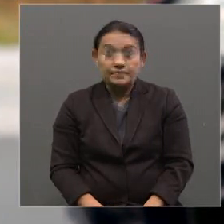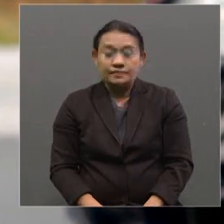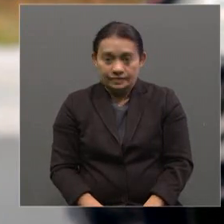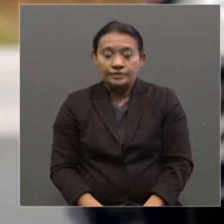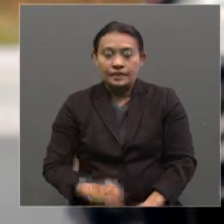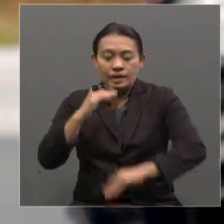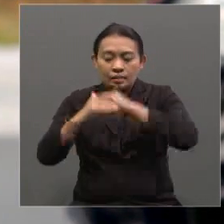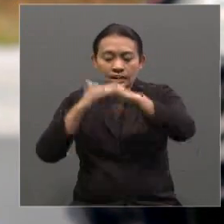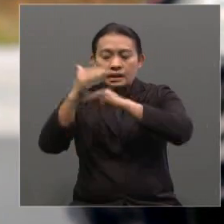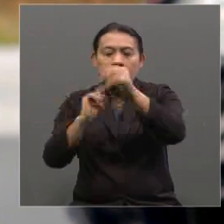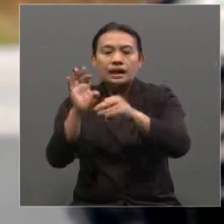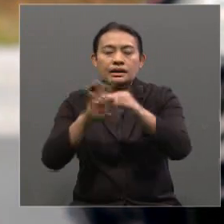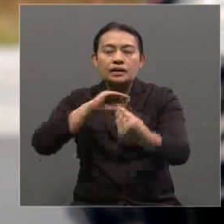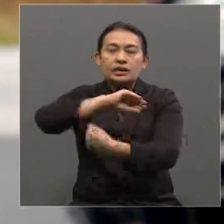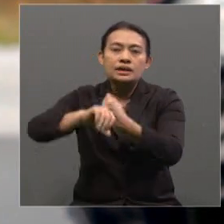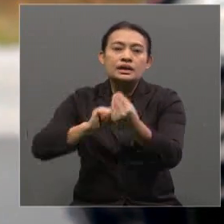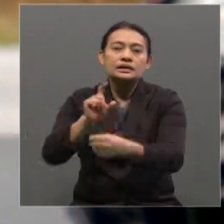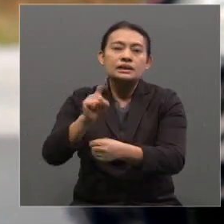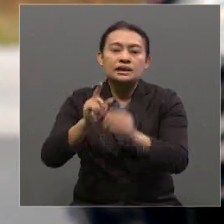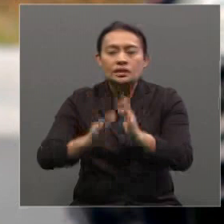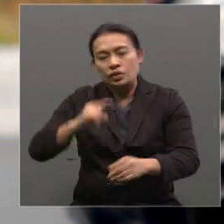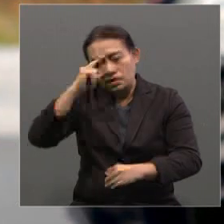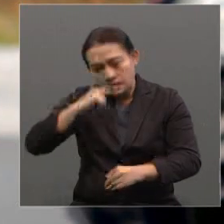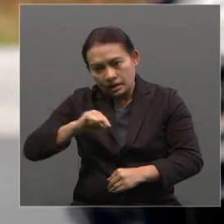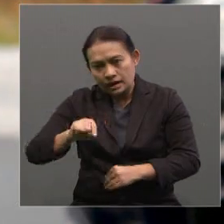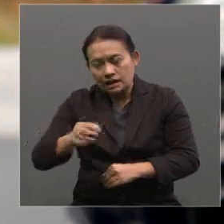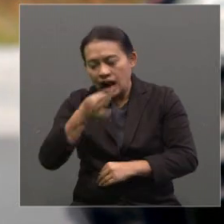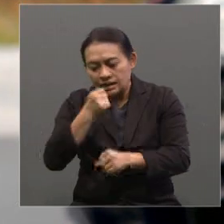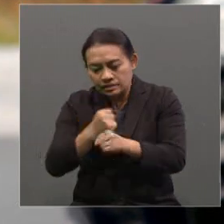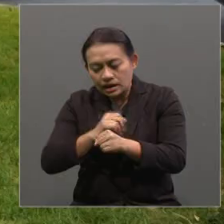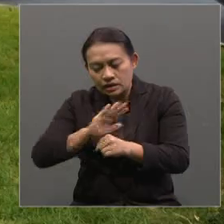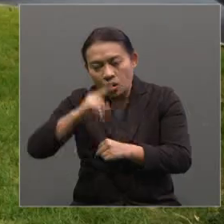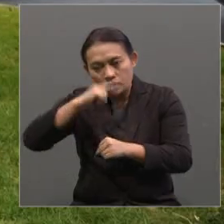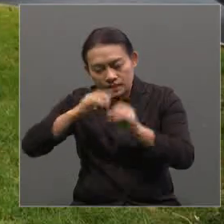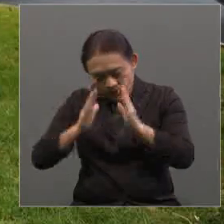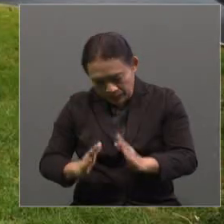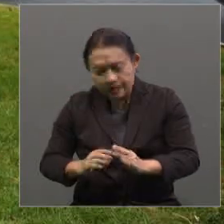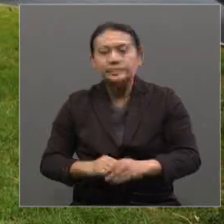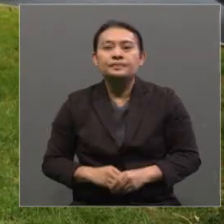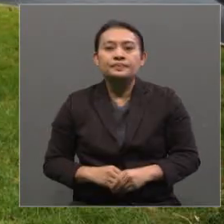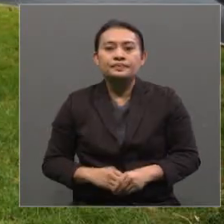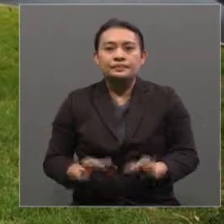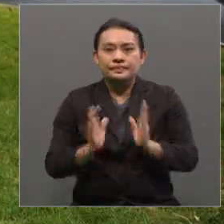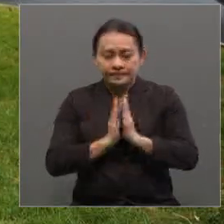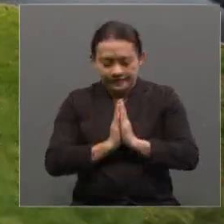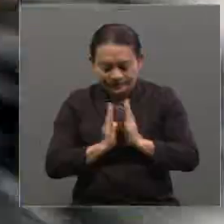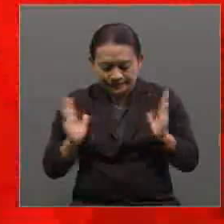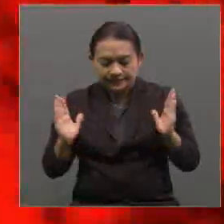ท้องแล้วก็เศรษฐกิจของคนไทยค่ะ ครับผมโอเคขอบคุณมากครับ ขอบคุณครับขอบ